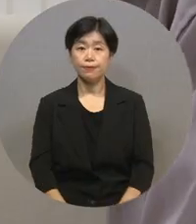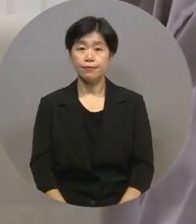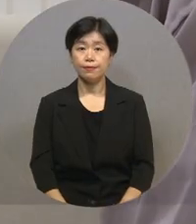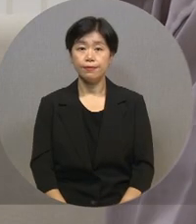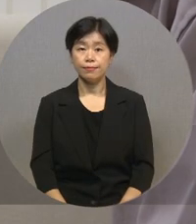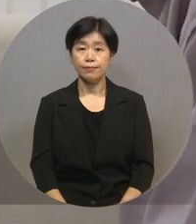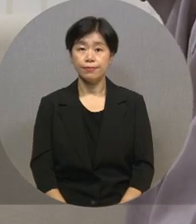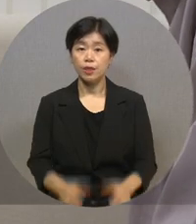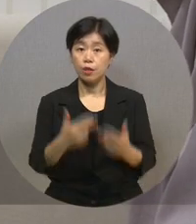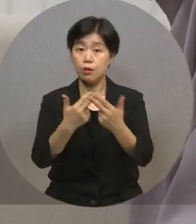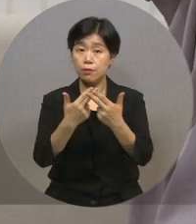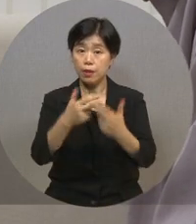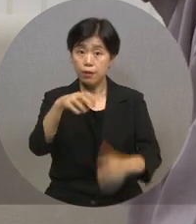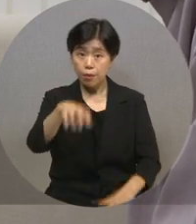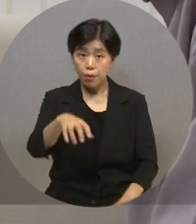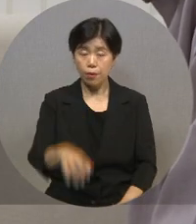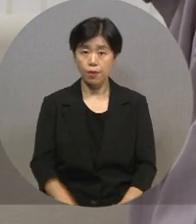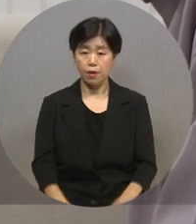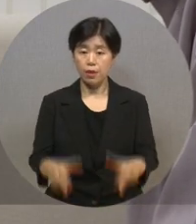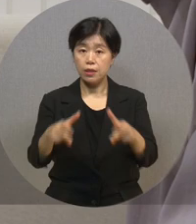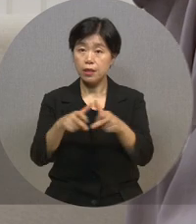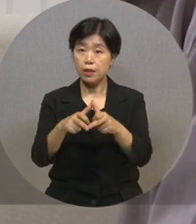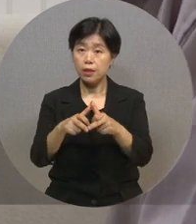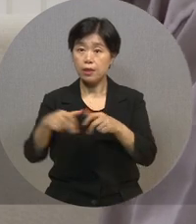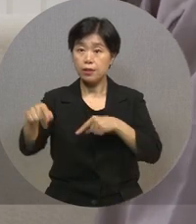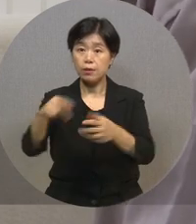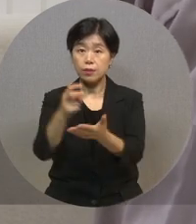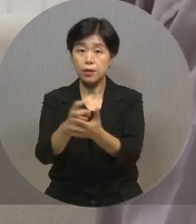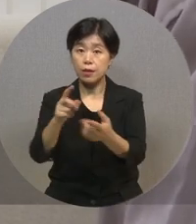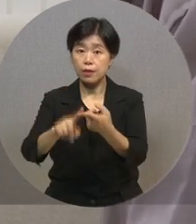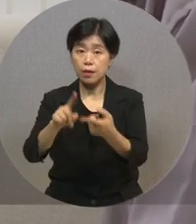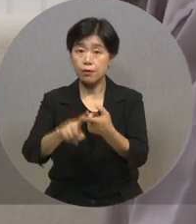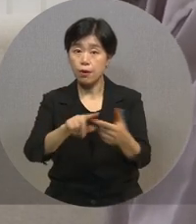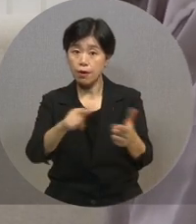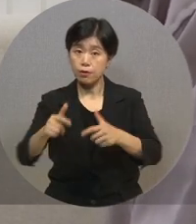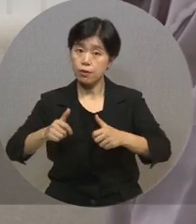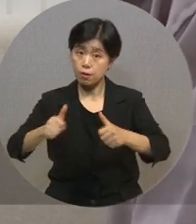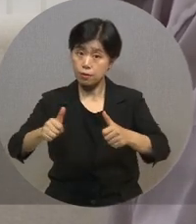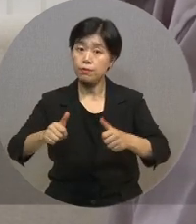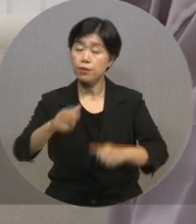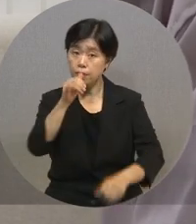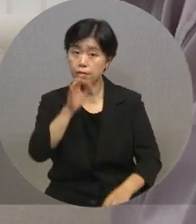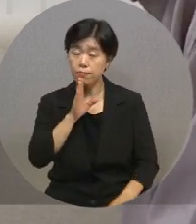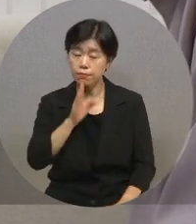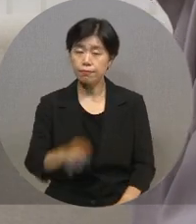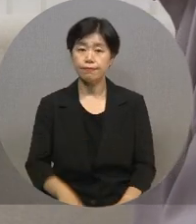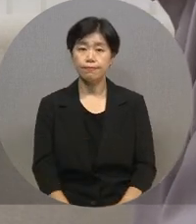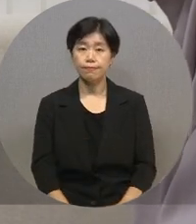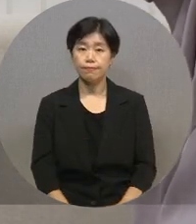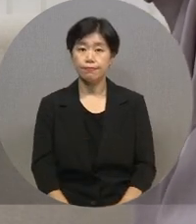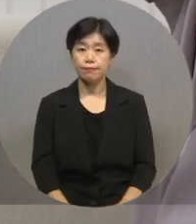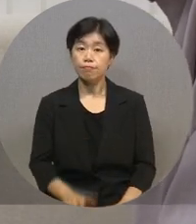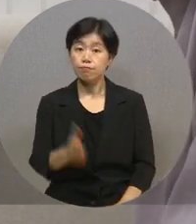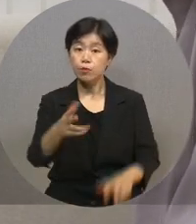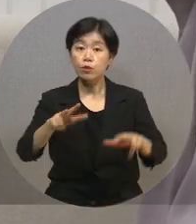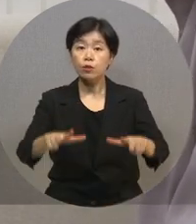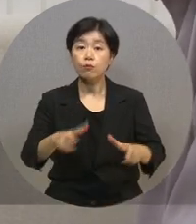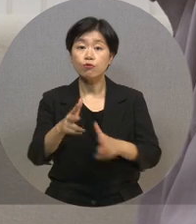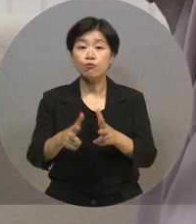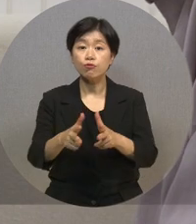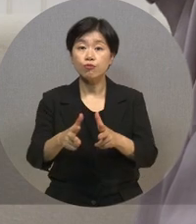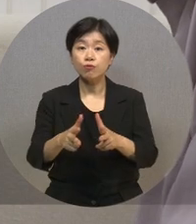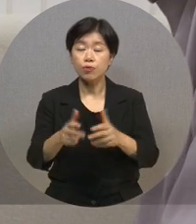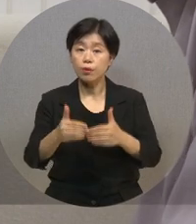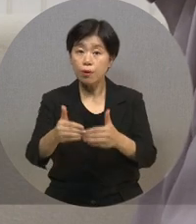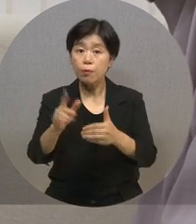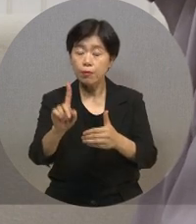네, 협회에서는 장애인 정책에 관해서도 굉장히 열심히 활동 중인 걸로 알고 있는데요. 추진하고 있는 정책에 대해서